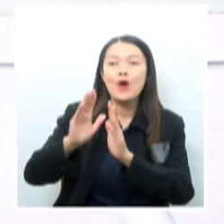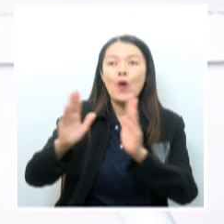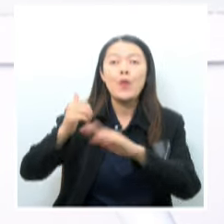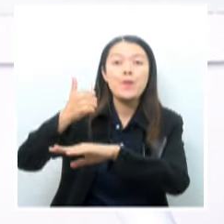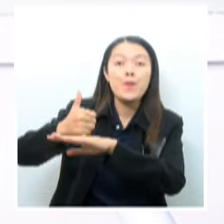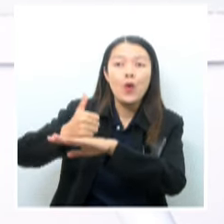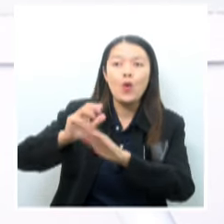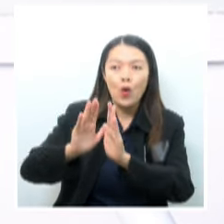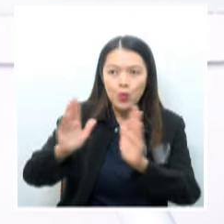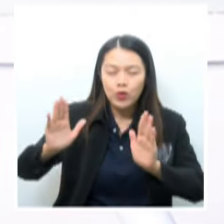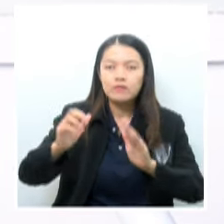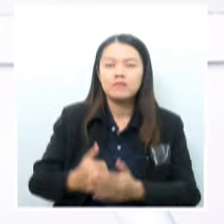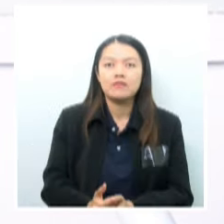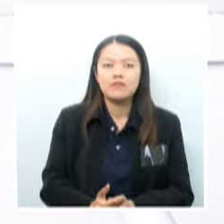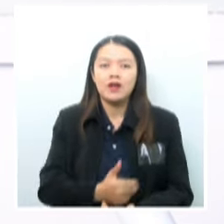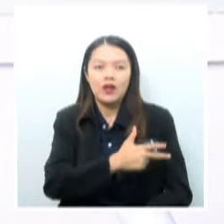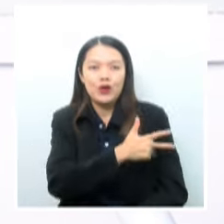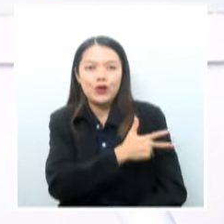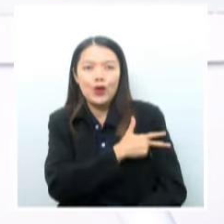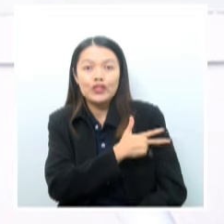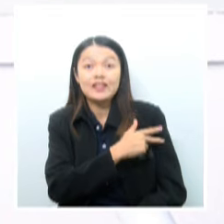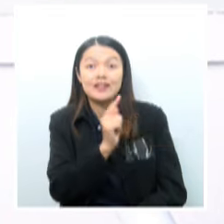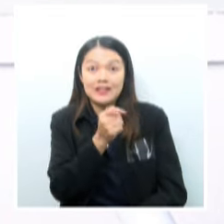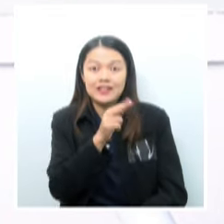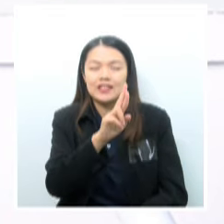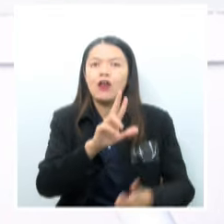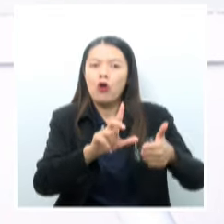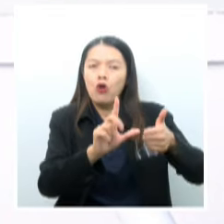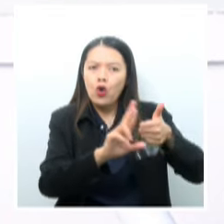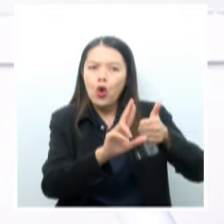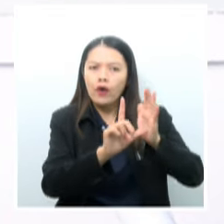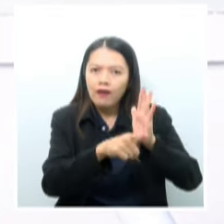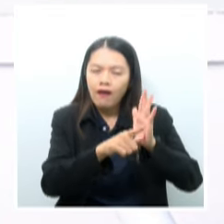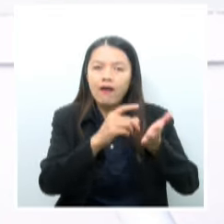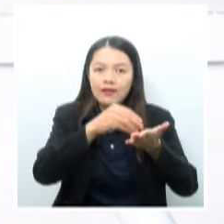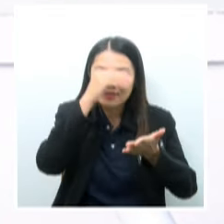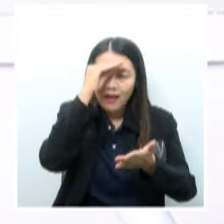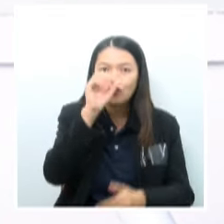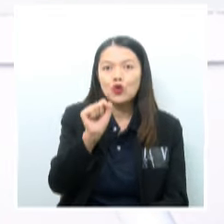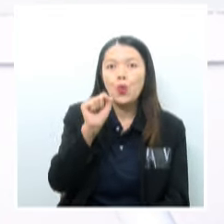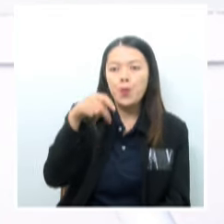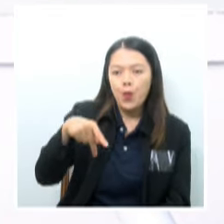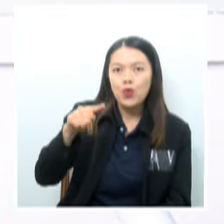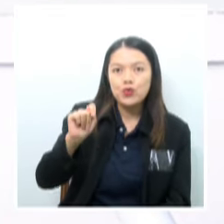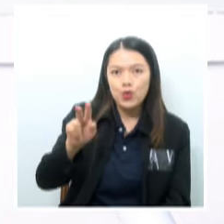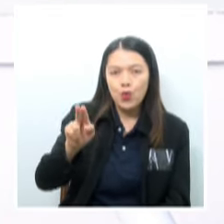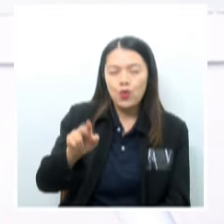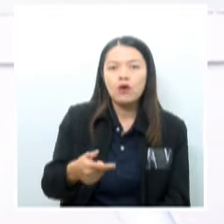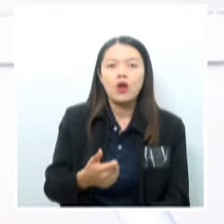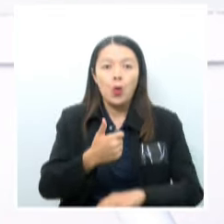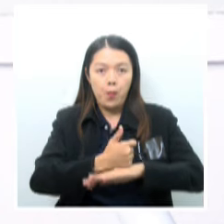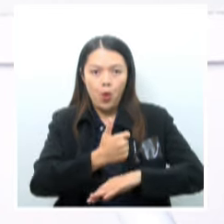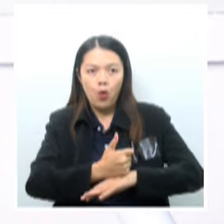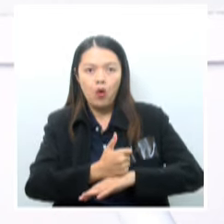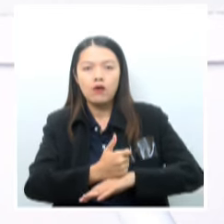จเหลือน้อยด้วยรวมไปถึงท่านดร.ทีพวังคณันค่ะท่านรองเลขาธิการคณะกรรมการการศึกษาขั้นพื้นฐานนะคะท่านสุภสินภูศรีโสมค่ะท่